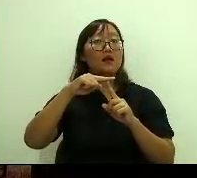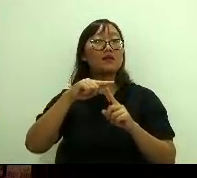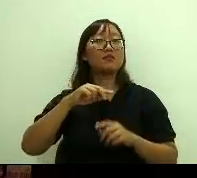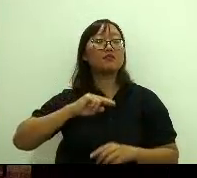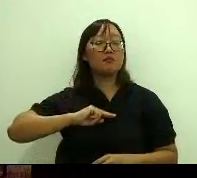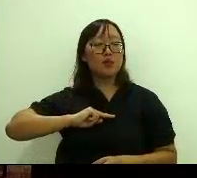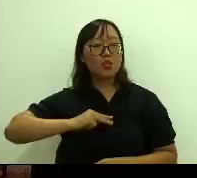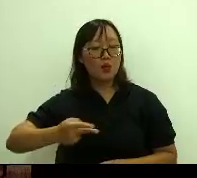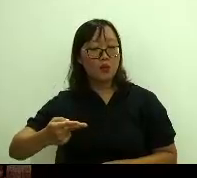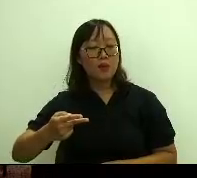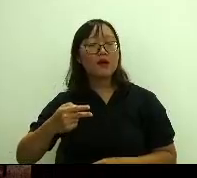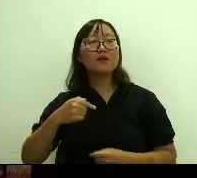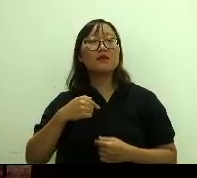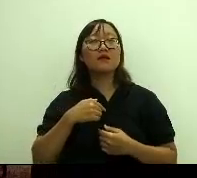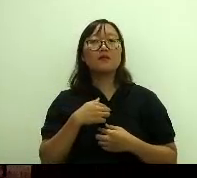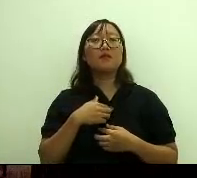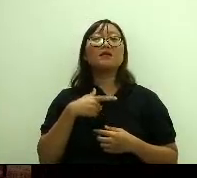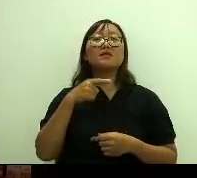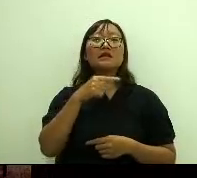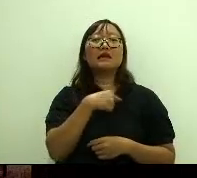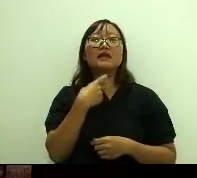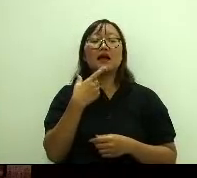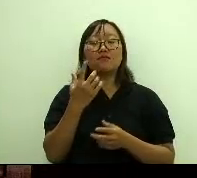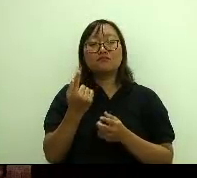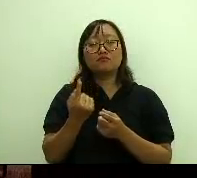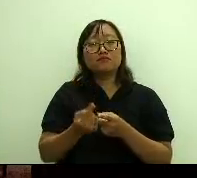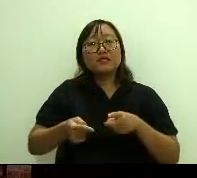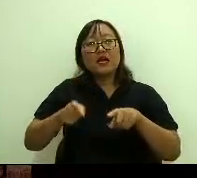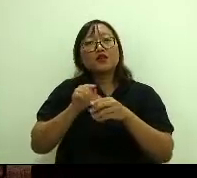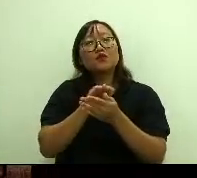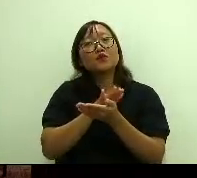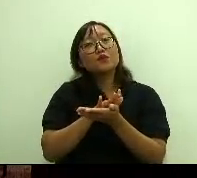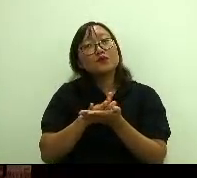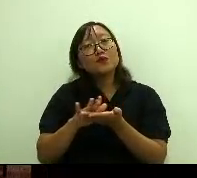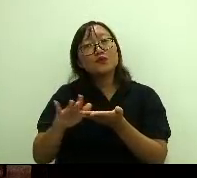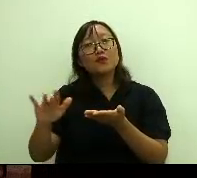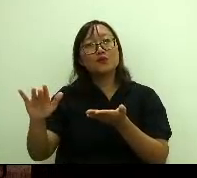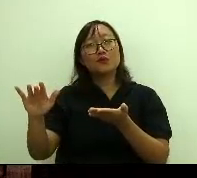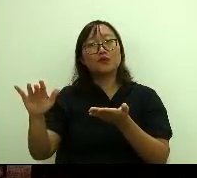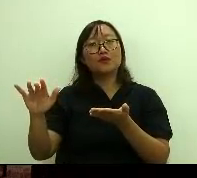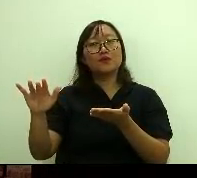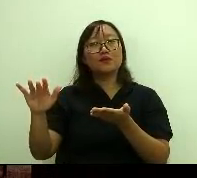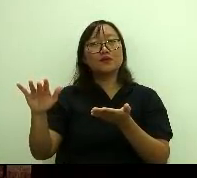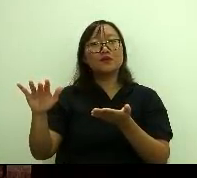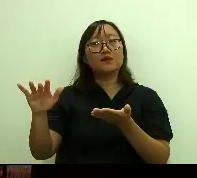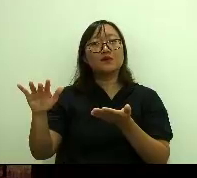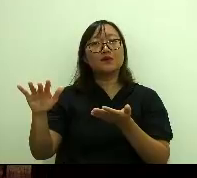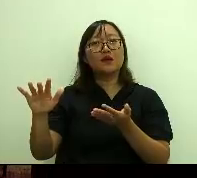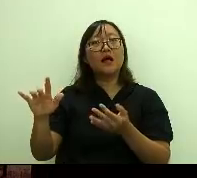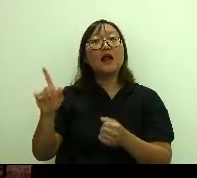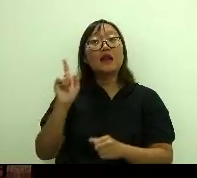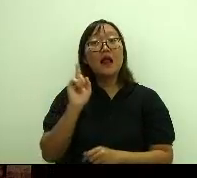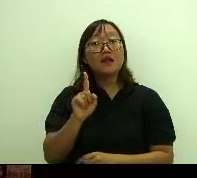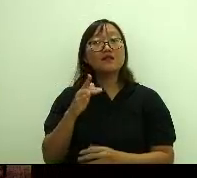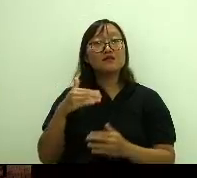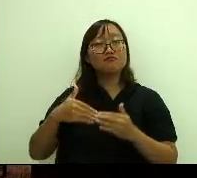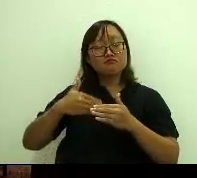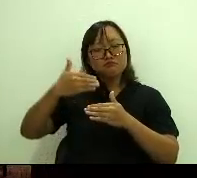kekudusan, dibantu oleh anugerah Allah, suatu hari mereka akan dimuliakan.